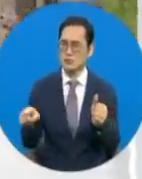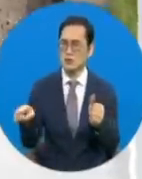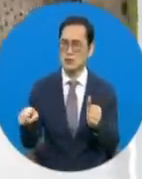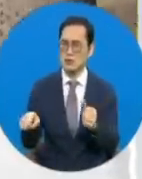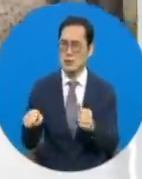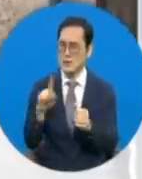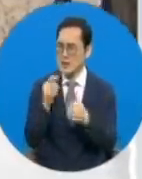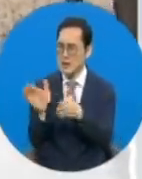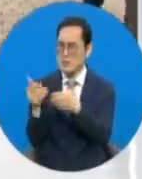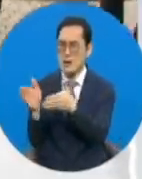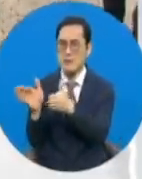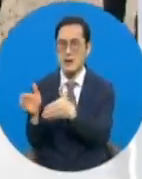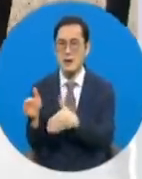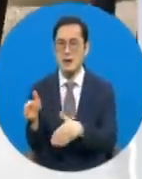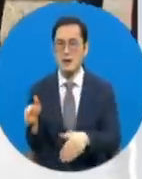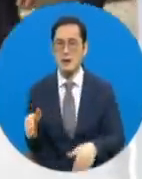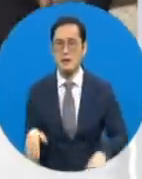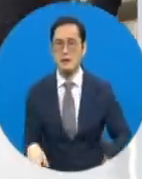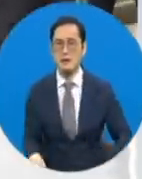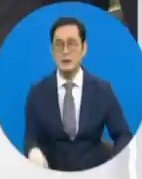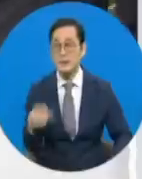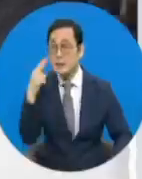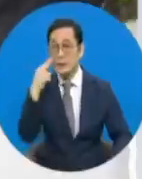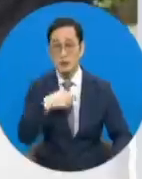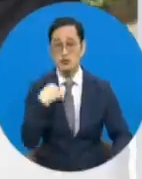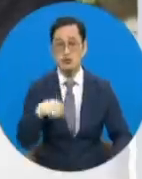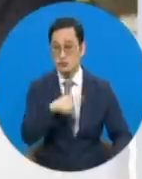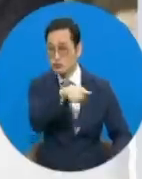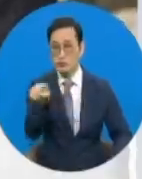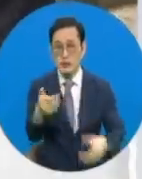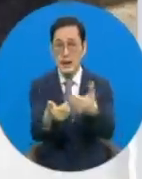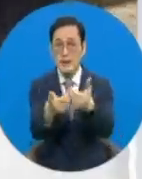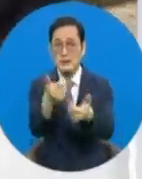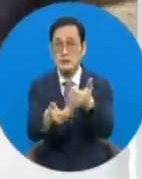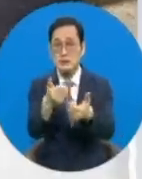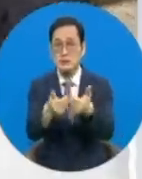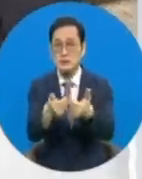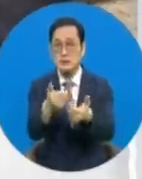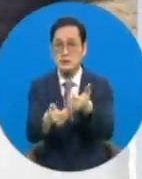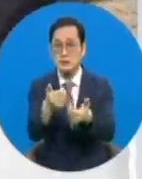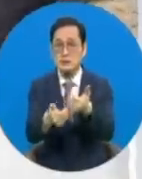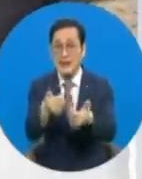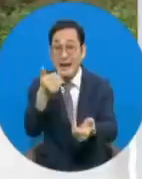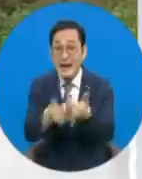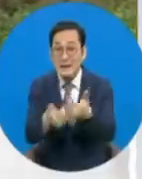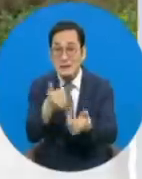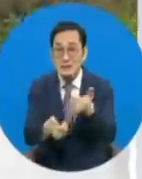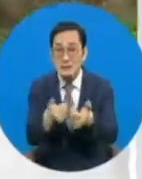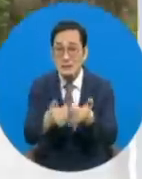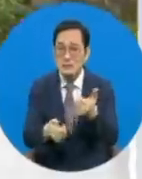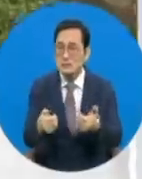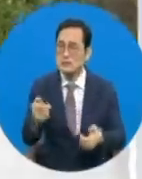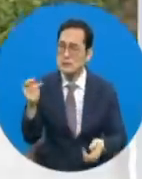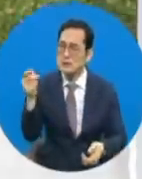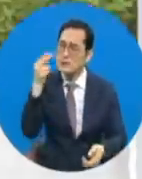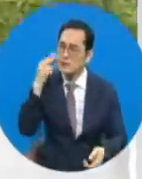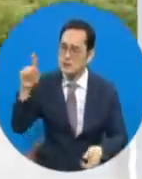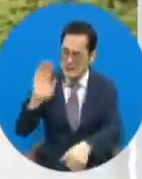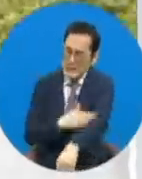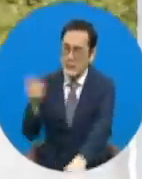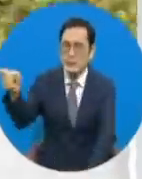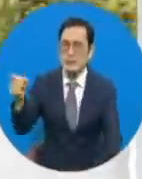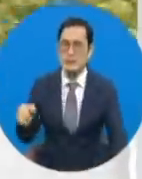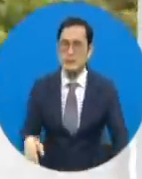미중 패권 전쟁 속에서 사실상 신냉전 시대로 돌입되고 있다. 여기 대한 책임을 중국은 모든 것들을 미국으로 대상을 하고 있지 않습니까?